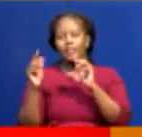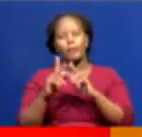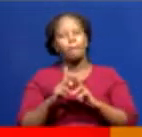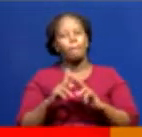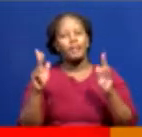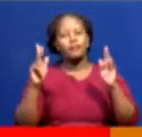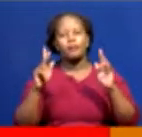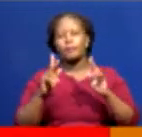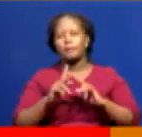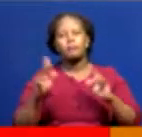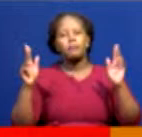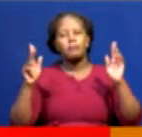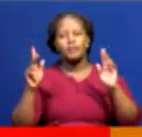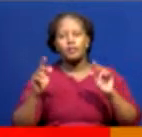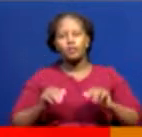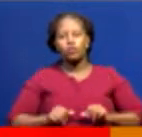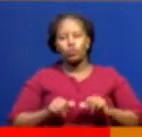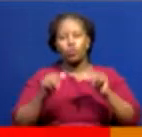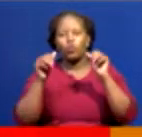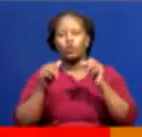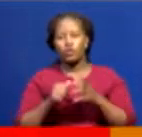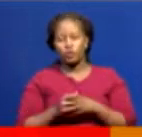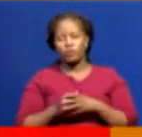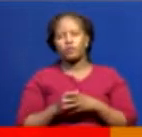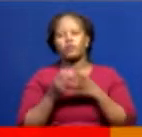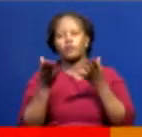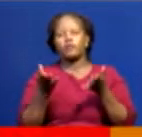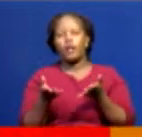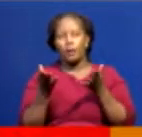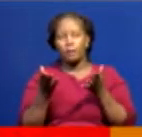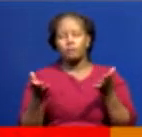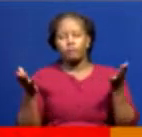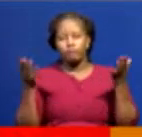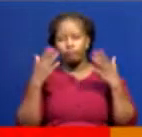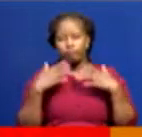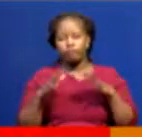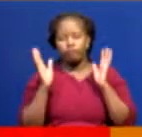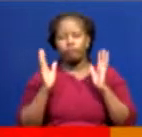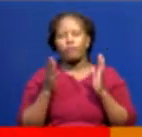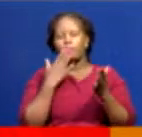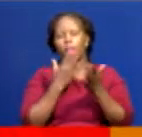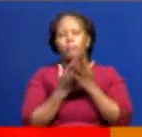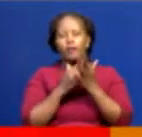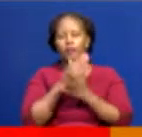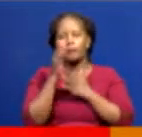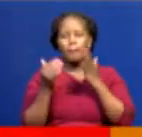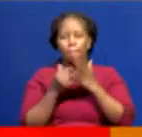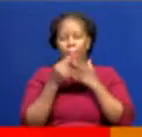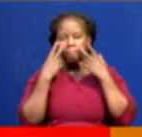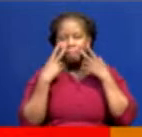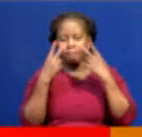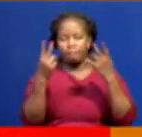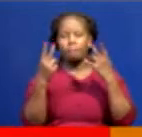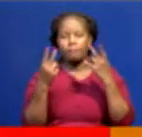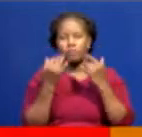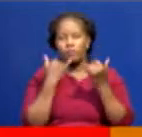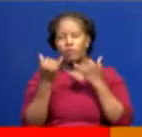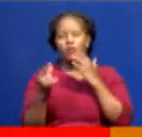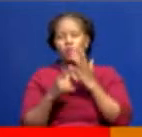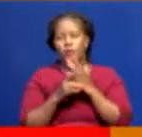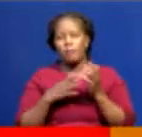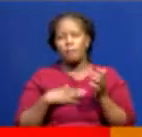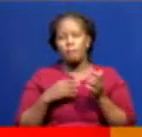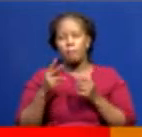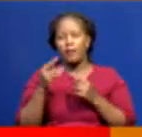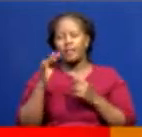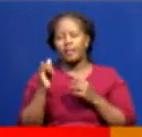kudumishwa wakati ambapo shughuli hizo zinaendelea. Na basi kufikia hapo sina la ziada. Shukrani sana kwa kutazama tamrini. Naitwa Nancy